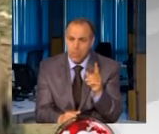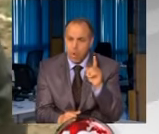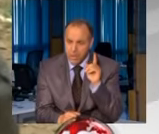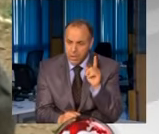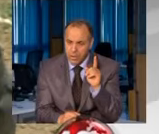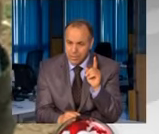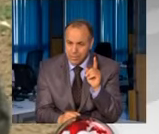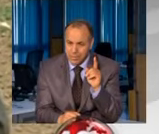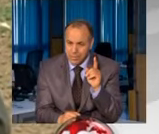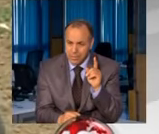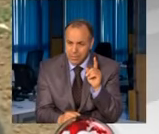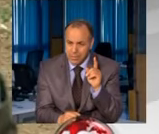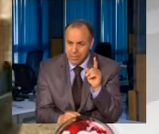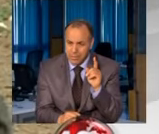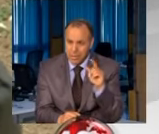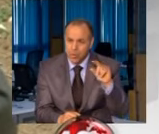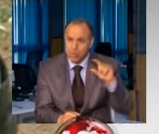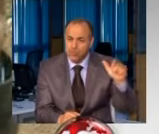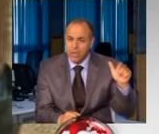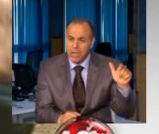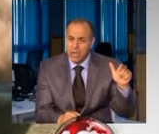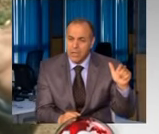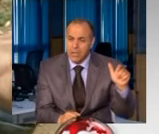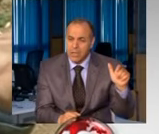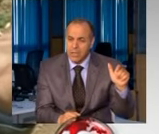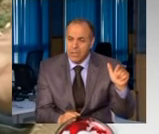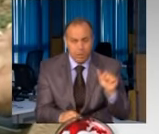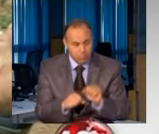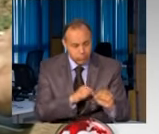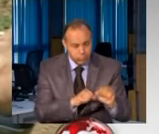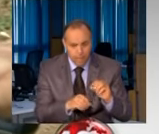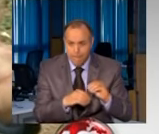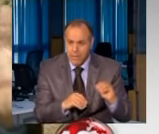عندها شهرين معناها ما أكثرش باش نتصرفوا فيها.